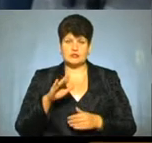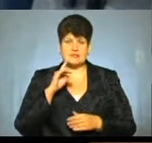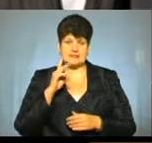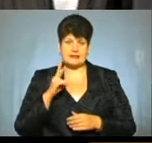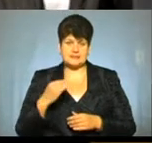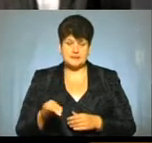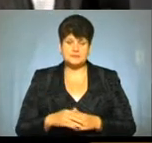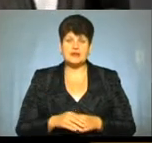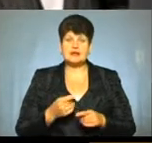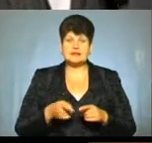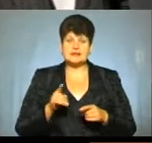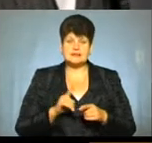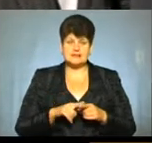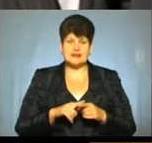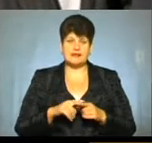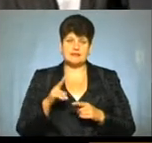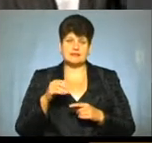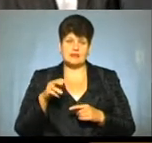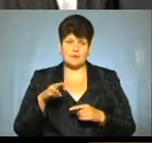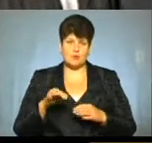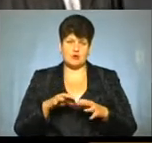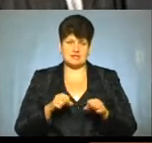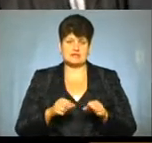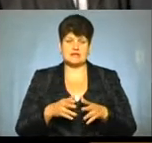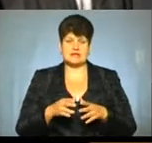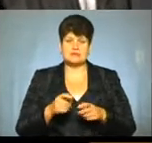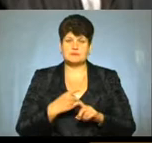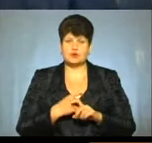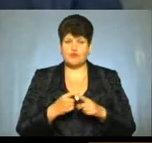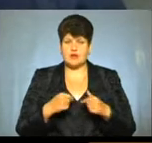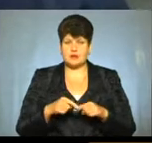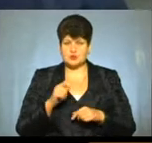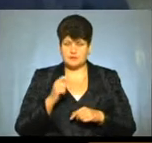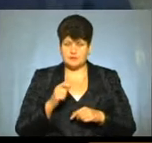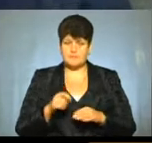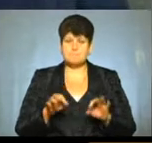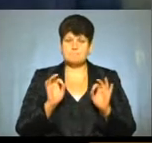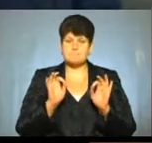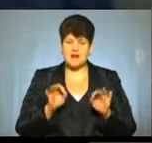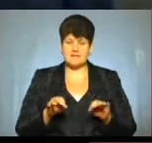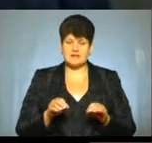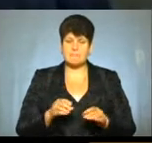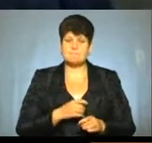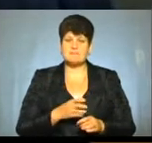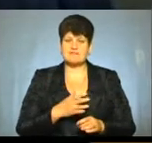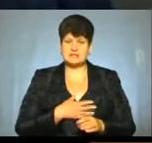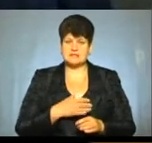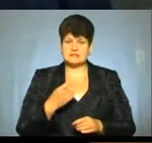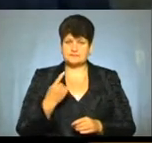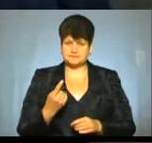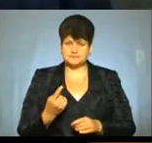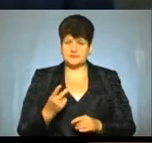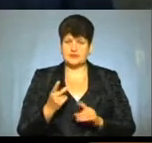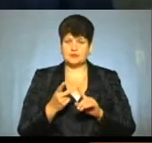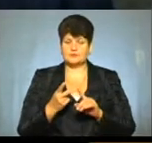запропонував Володимир Зеленський. Це демонополізація спиртової галузі України. Ми хочемо донести: правильна приватизація,